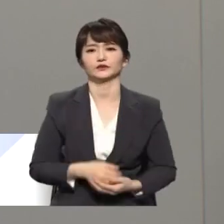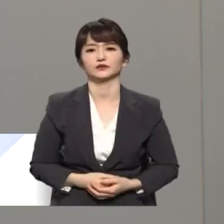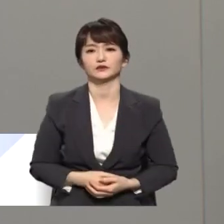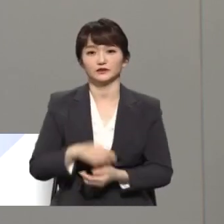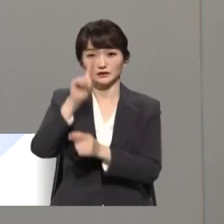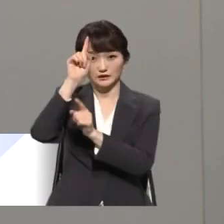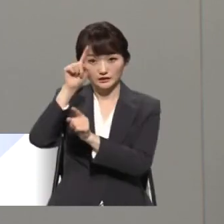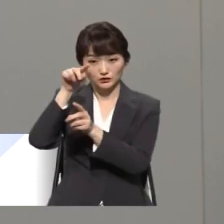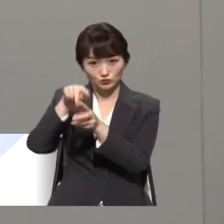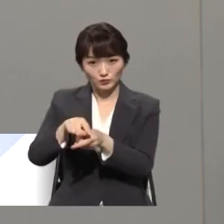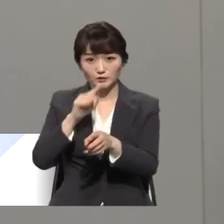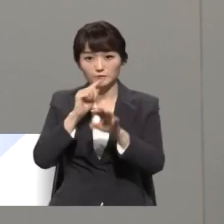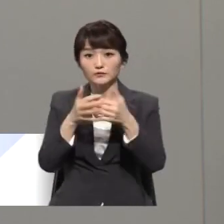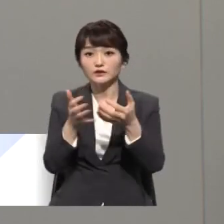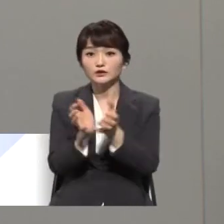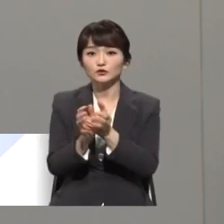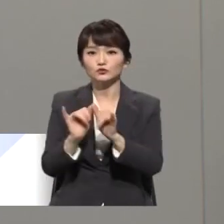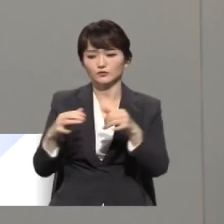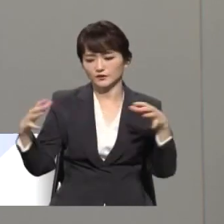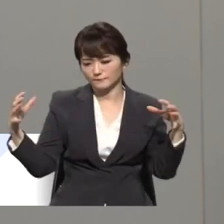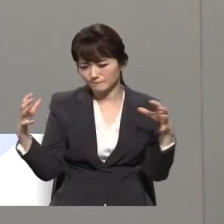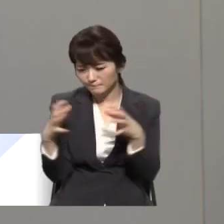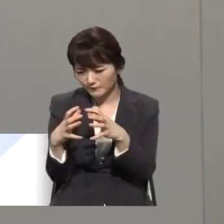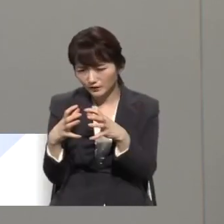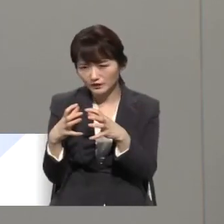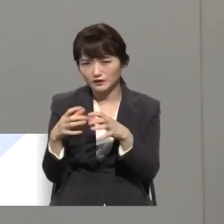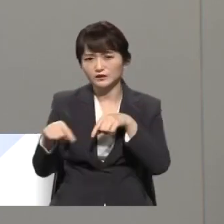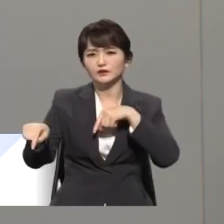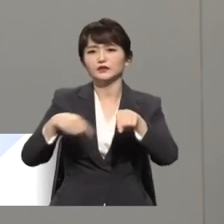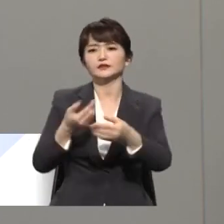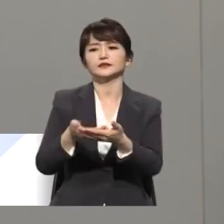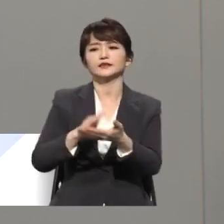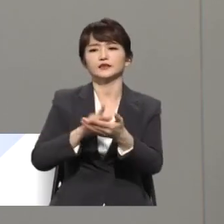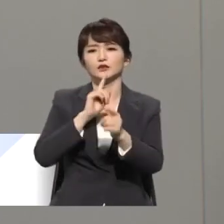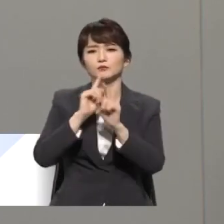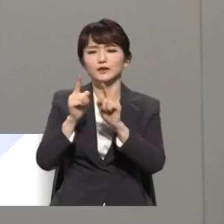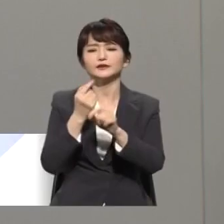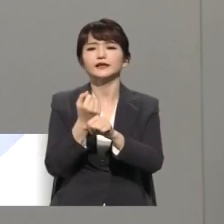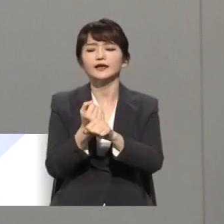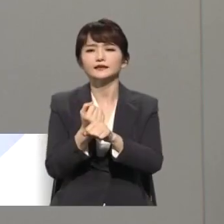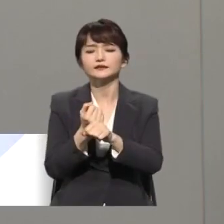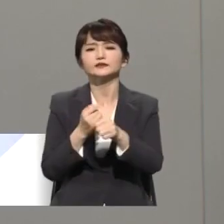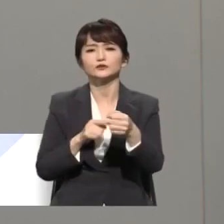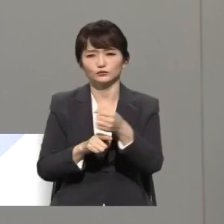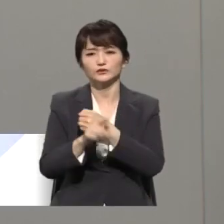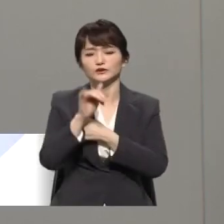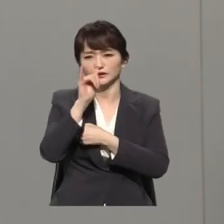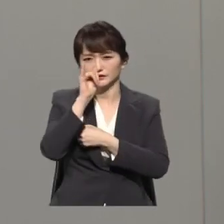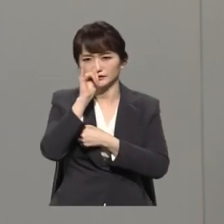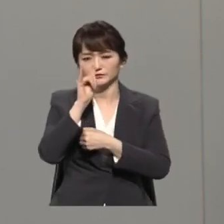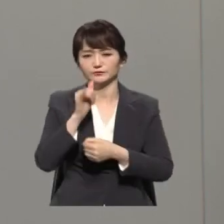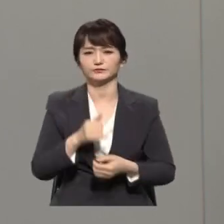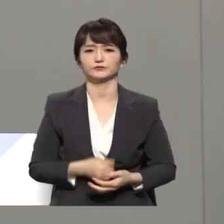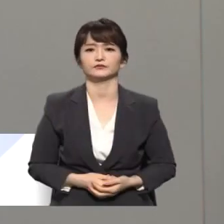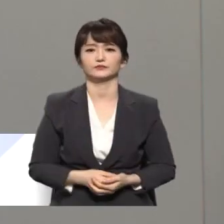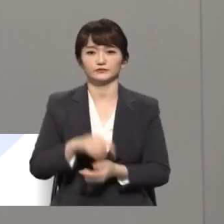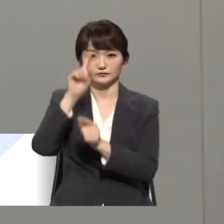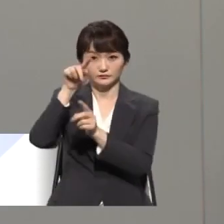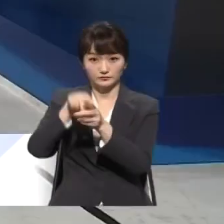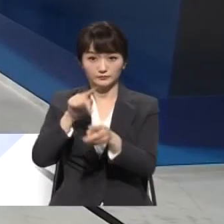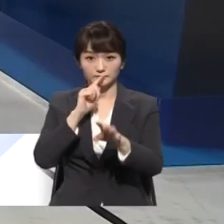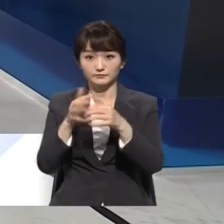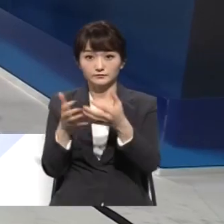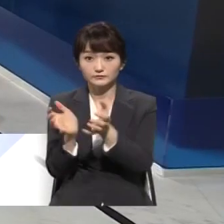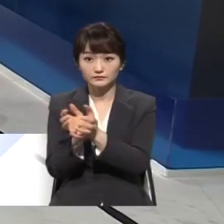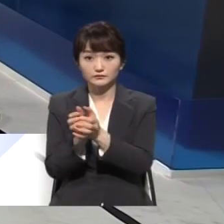이제 병 후보와 민주당이 국민 통합을 위한 정치 계획안을 말씀드린 것도 이것 때문입니다 이제 면 후보와 민주당이